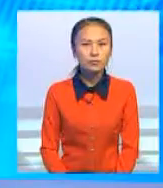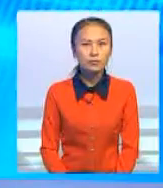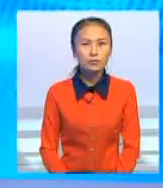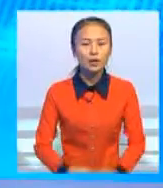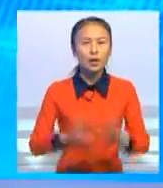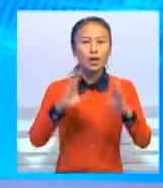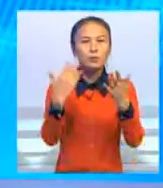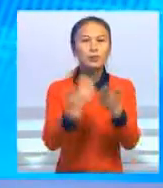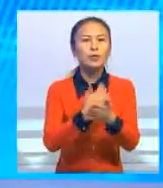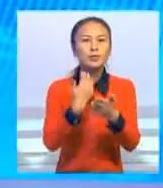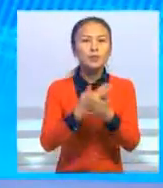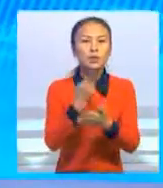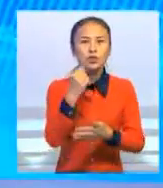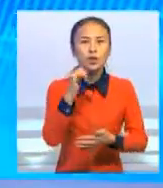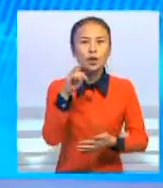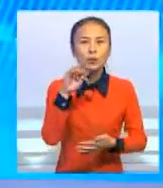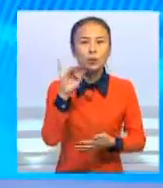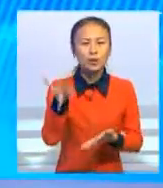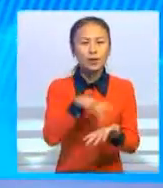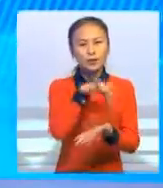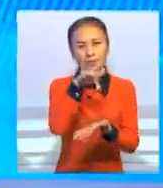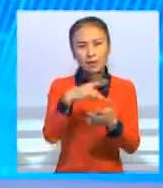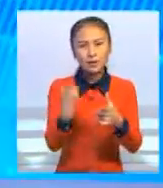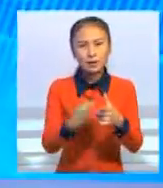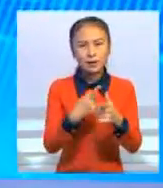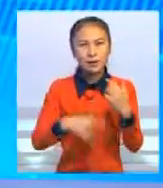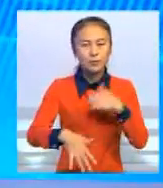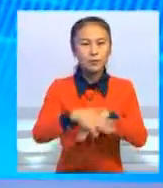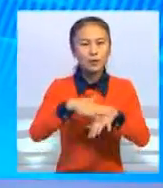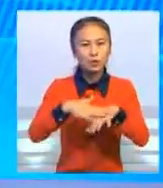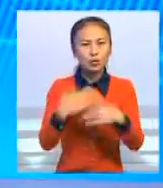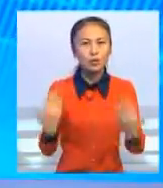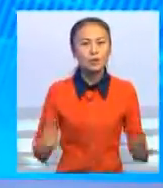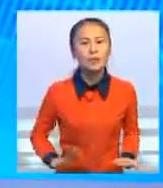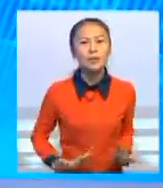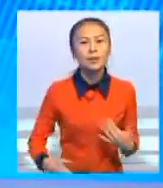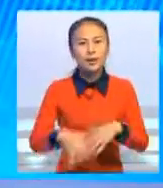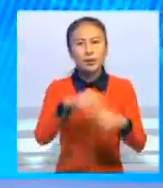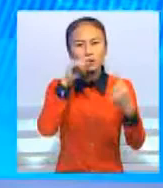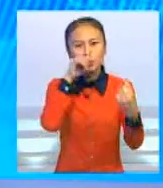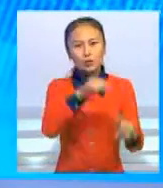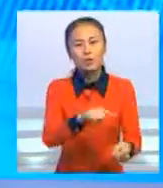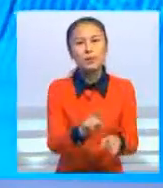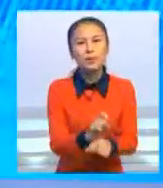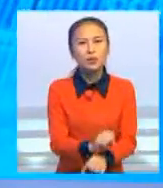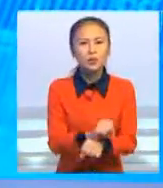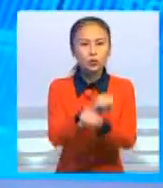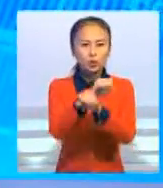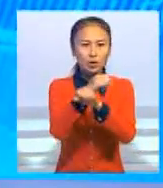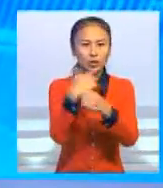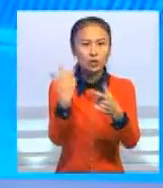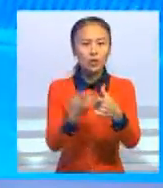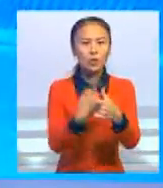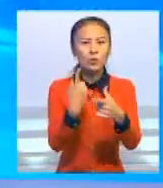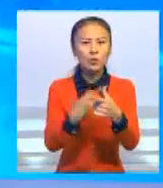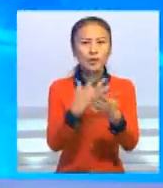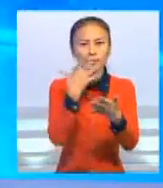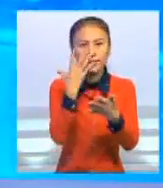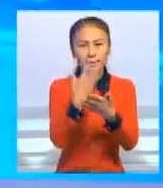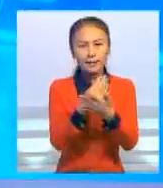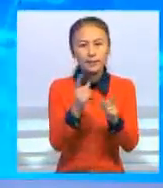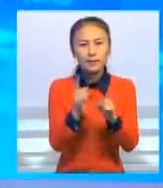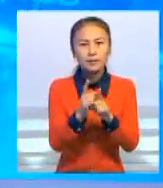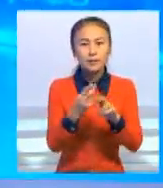Әлем жаңалықтарымен жалғастырамыз. Үндістанның Джайпур қаласы маңындағы елді мекен тұрғындары билікке қарсы жаппай ереуілге шықты.